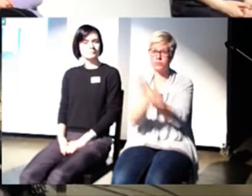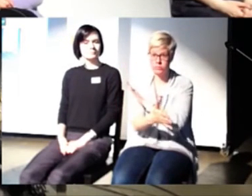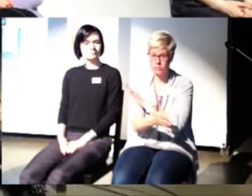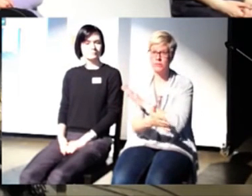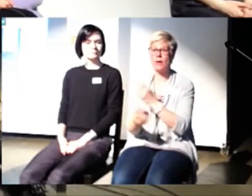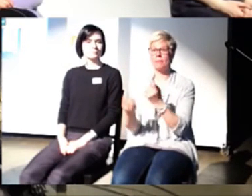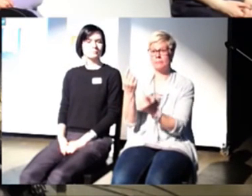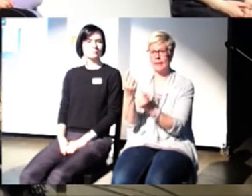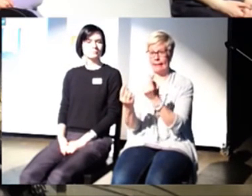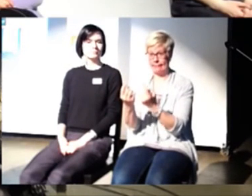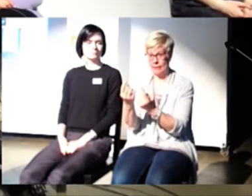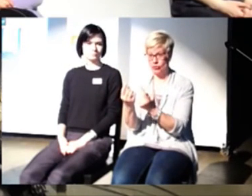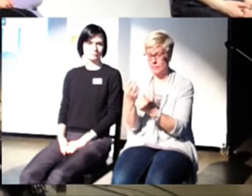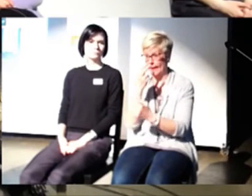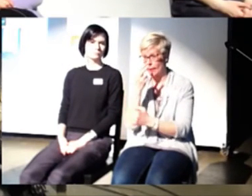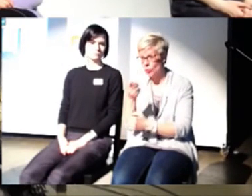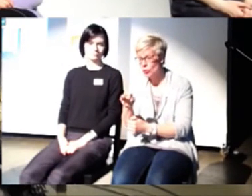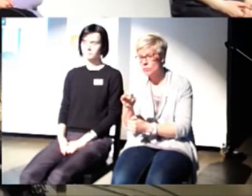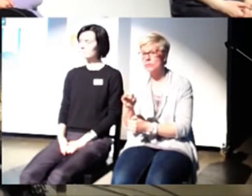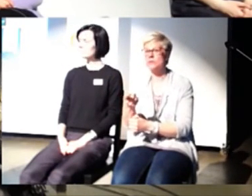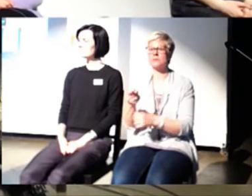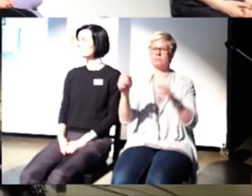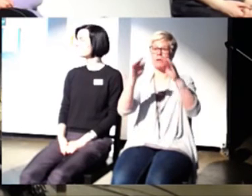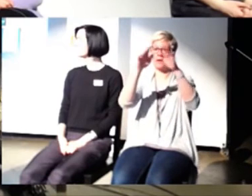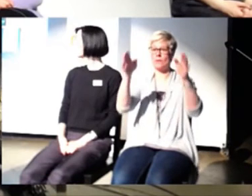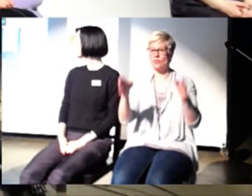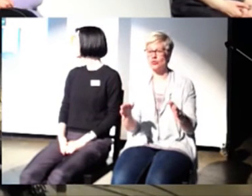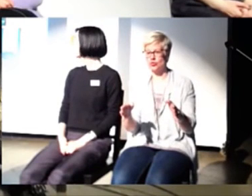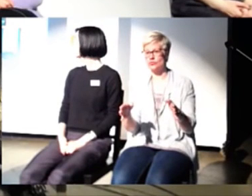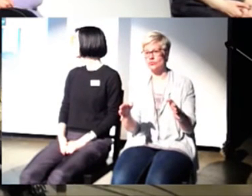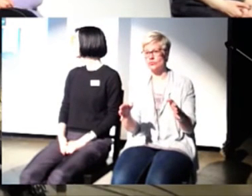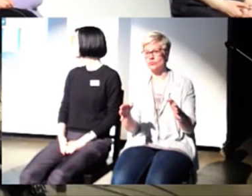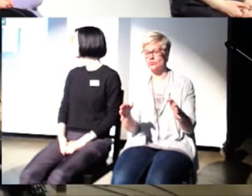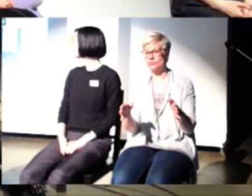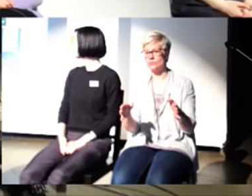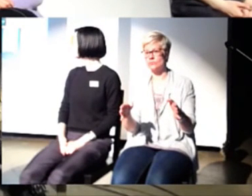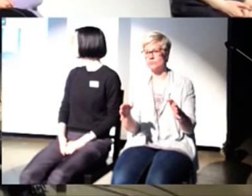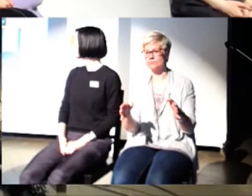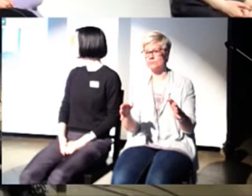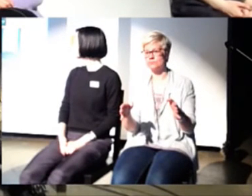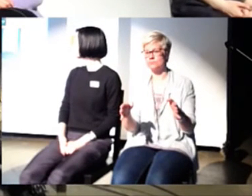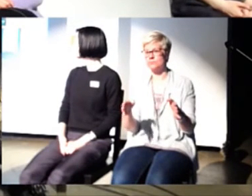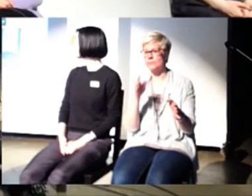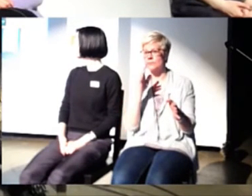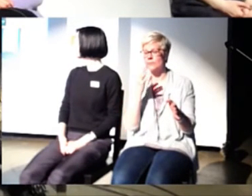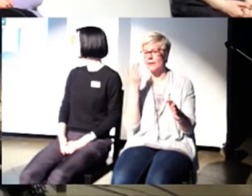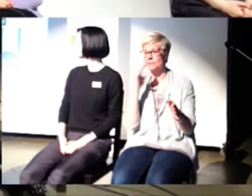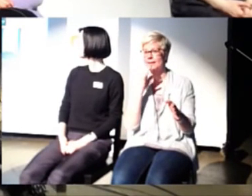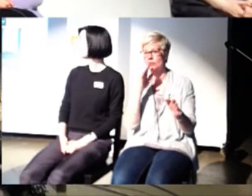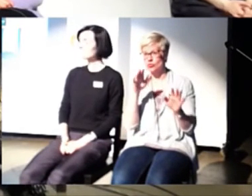siivellä ja kuten te näette, se on matala tai kerron miten on tässä kuvassa, että on